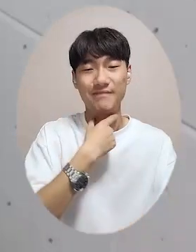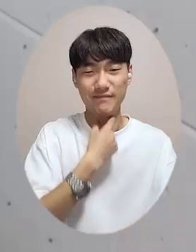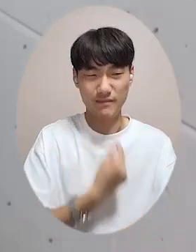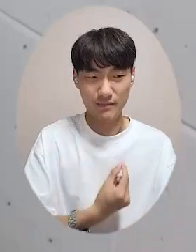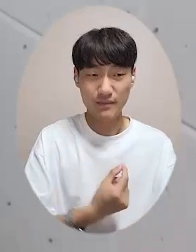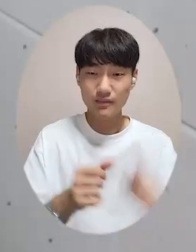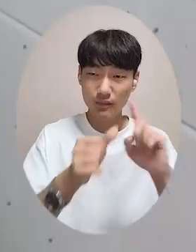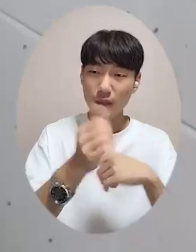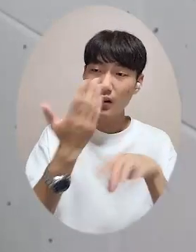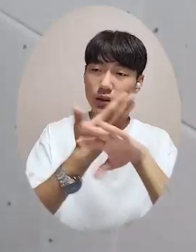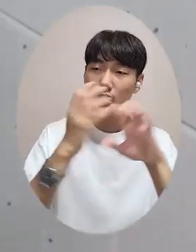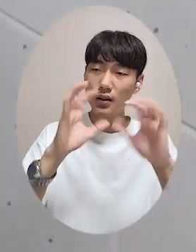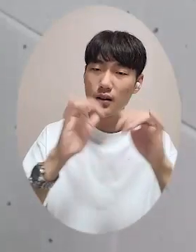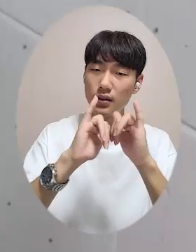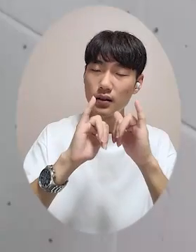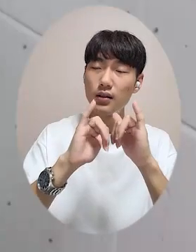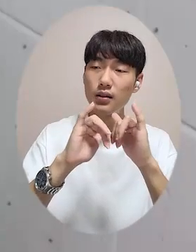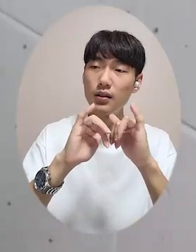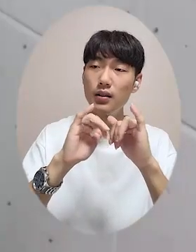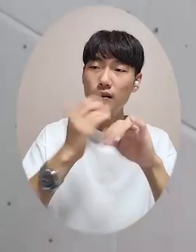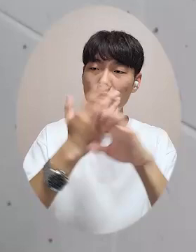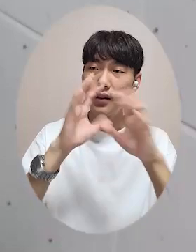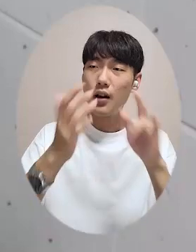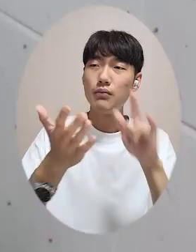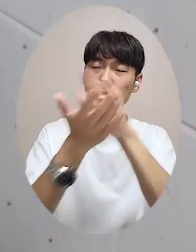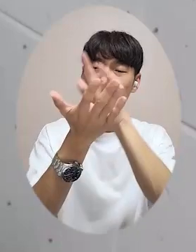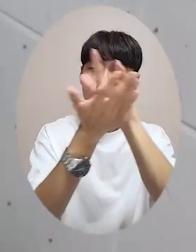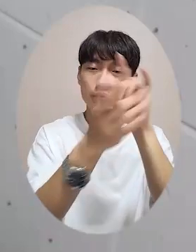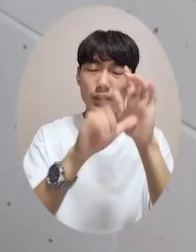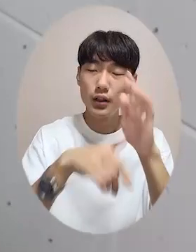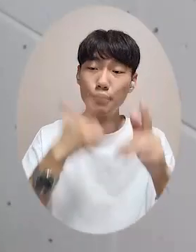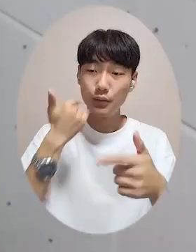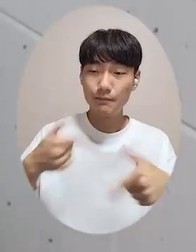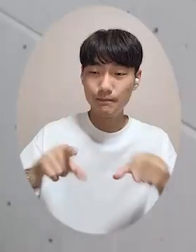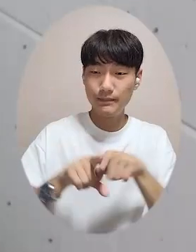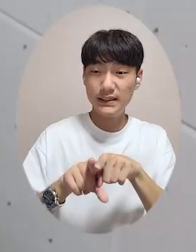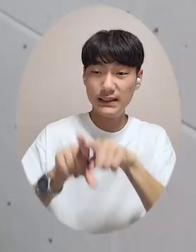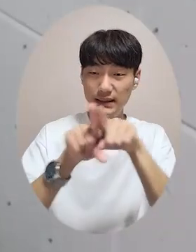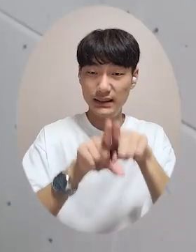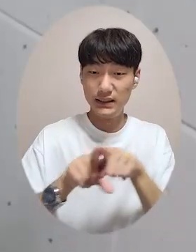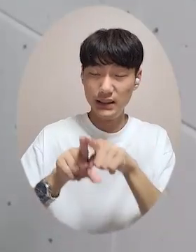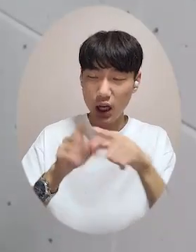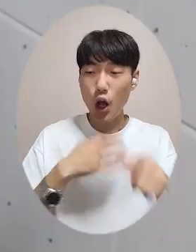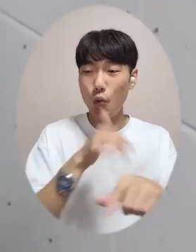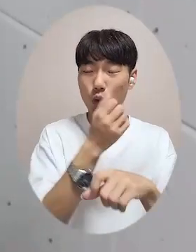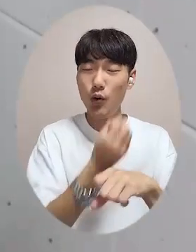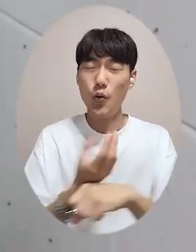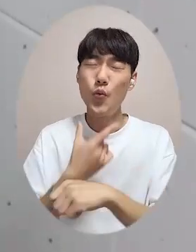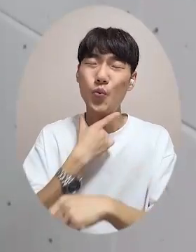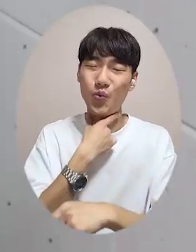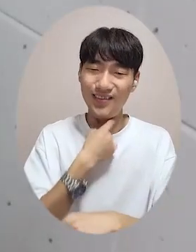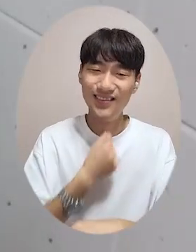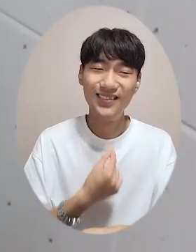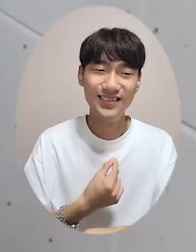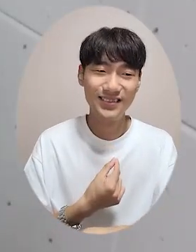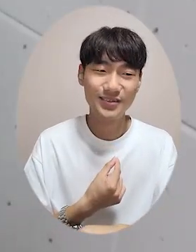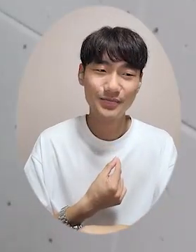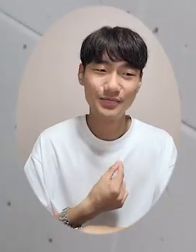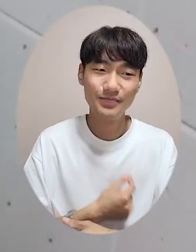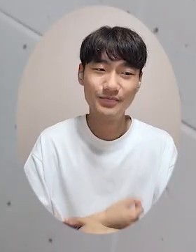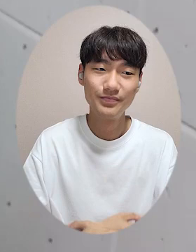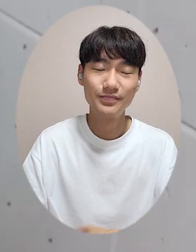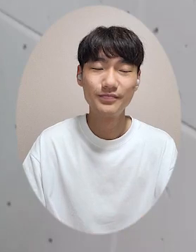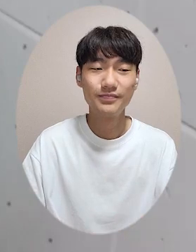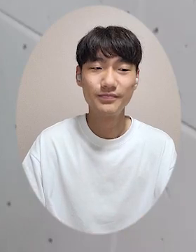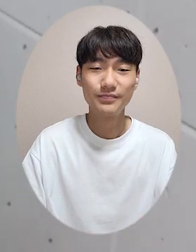해외 이제 다닐 때마다 부모님도 같이 다닐 수도 있을 수도 있다 보니까 그거를 계기로 부모님한테 약간